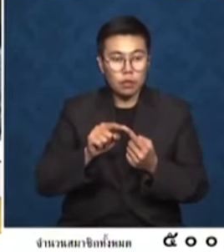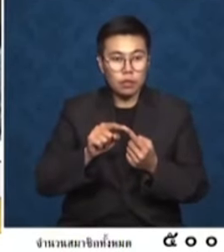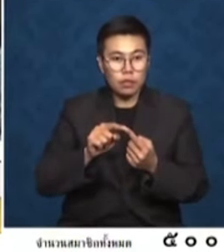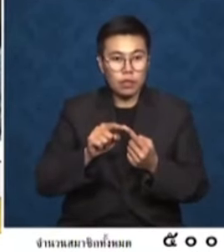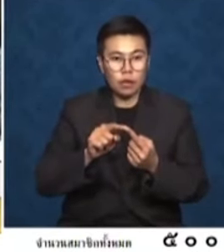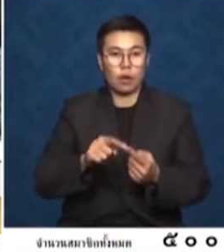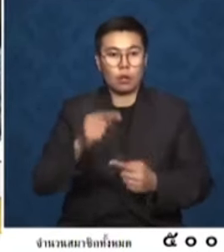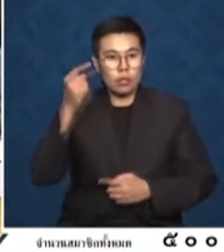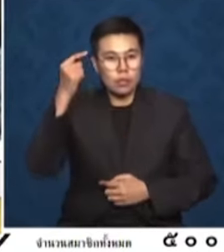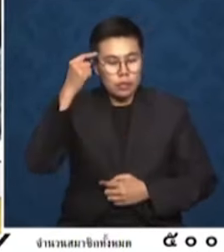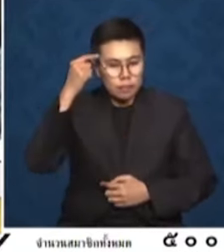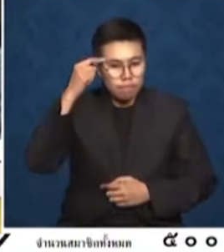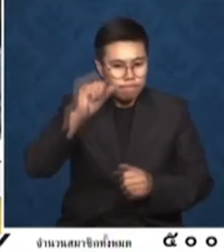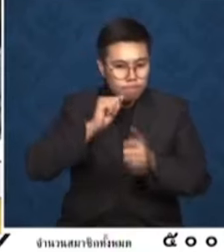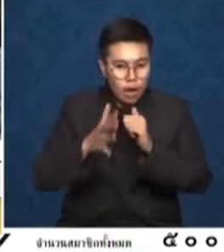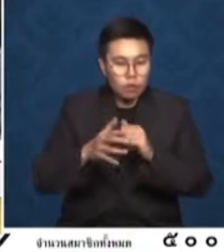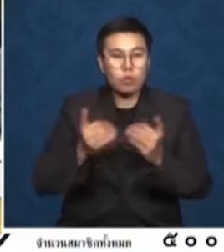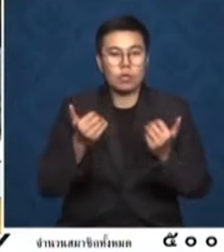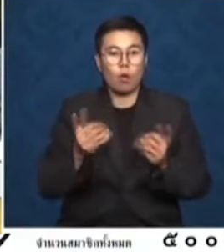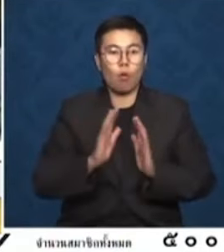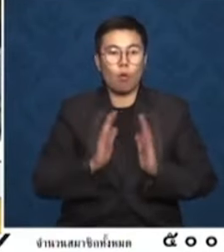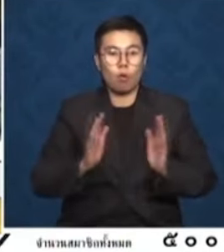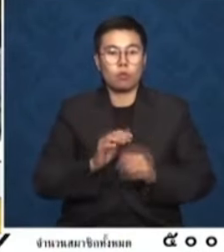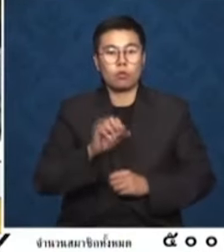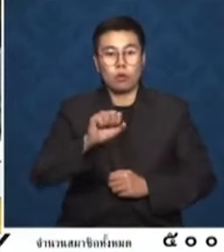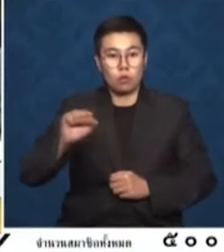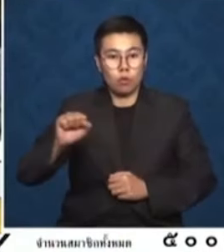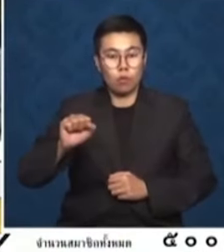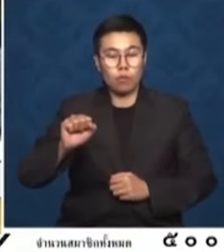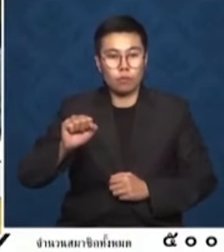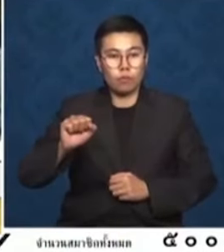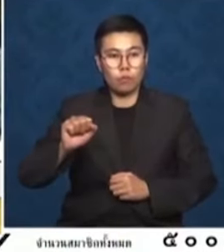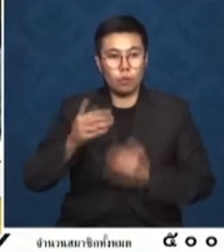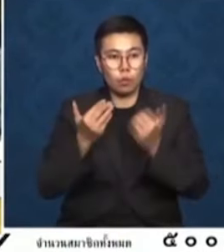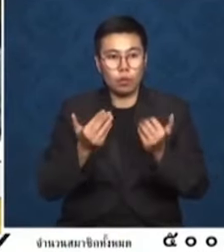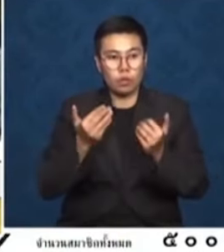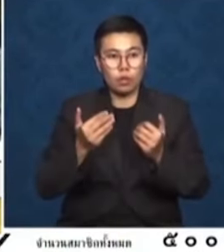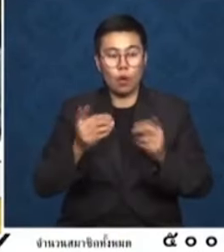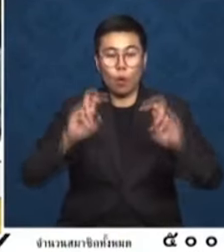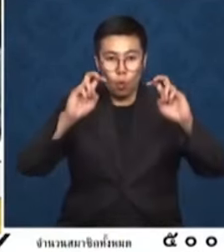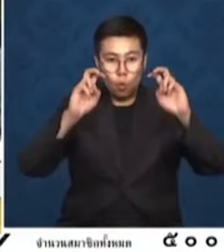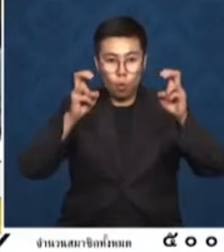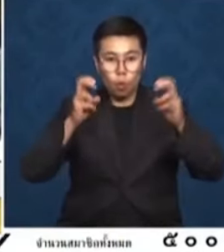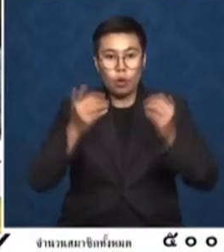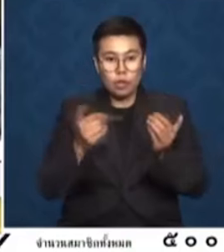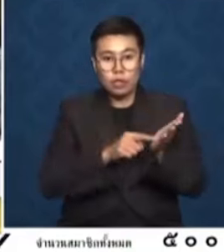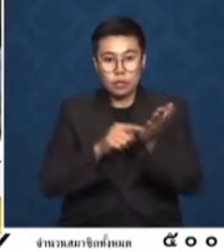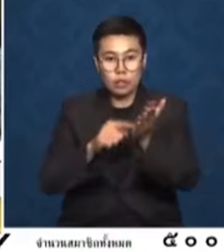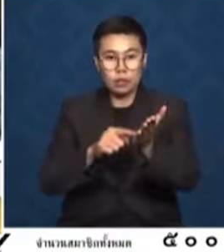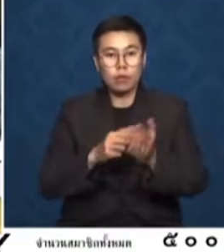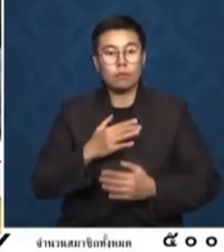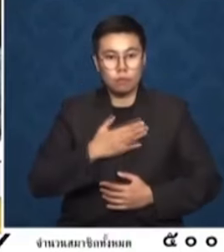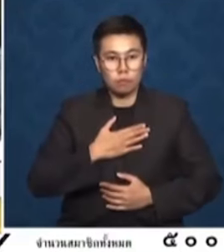คาดไม่ถึงก็ได้วันนี้ขอบคุณเพื่อนสมาชิกนะครับที่วันนี้เนี่ยเสนอยัตินี้ขึ้นมาทำให้ผมมีความ